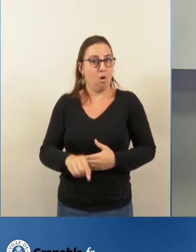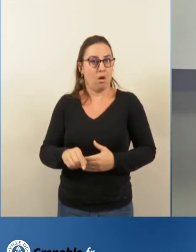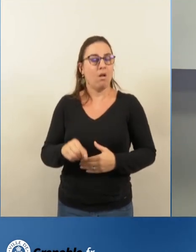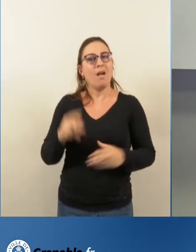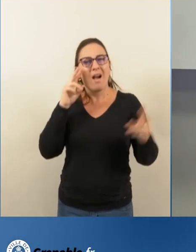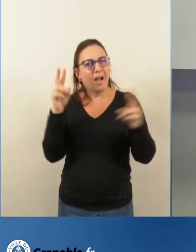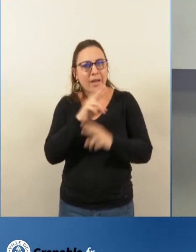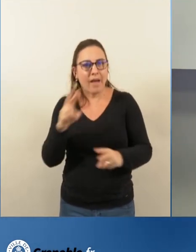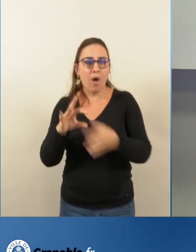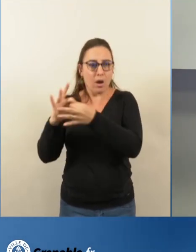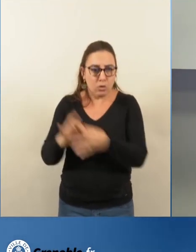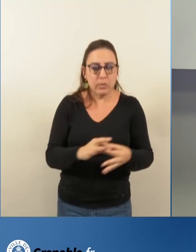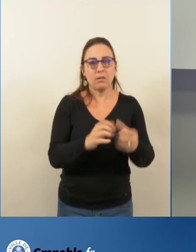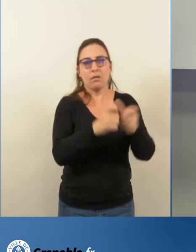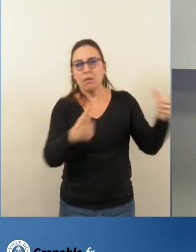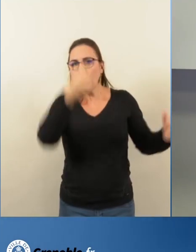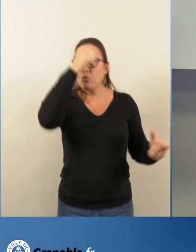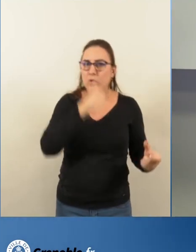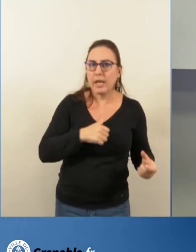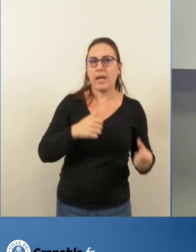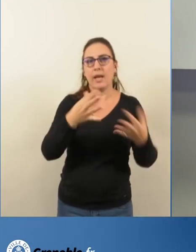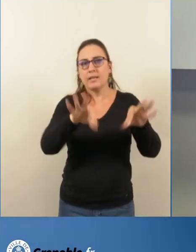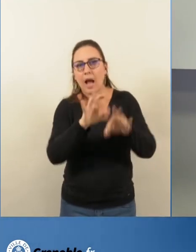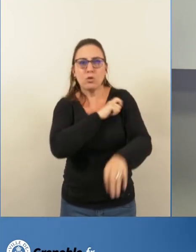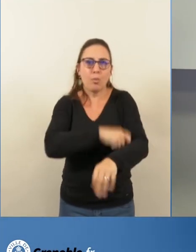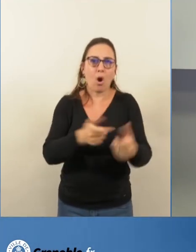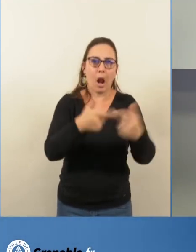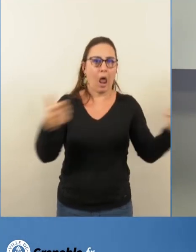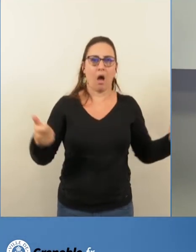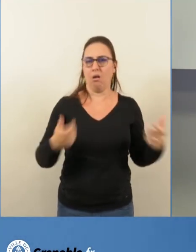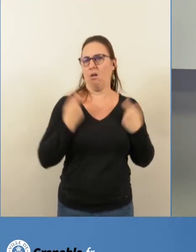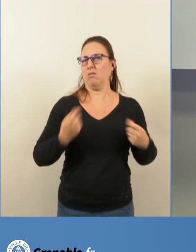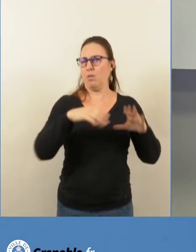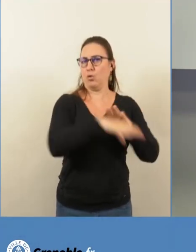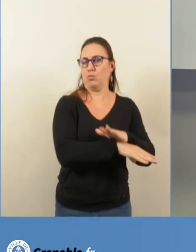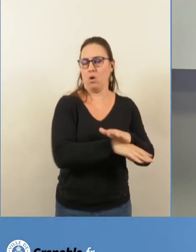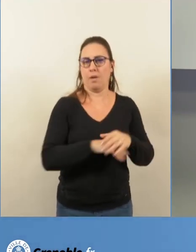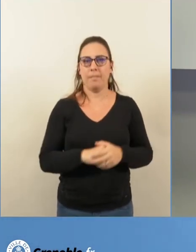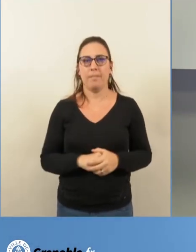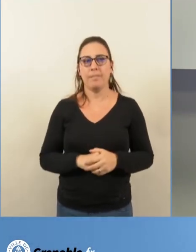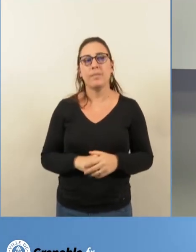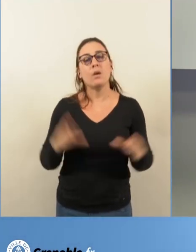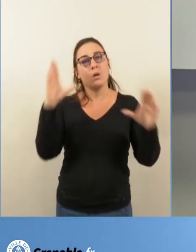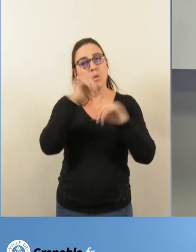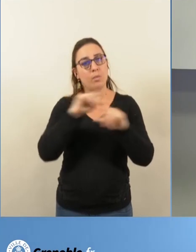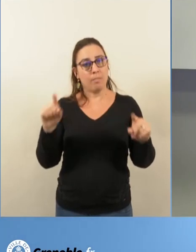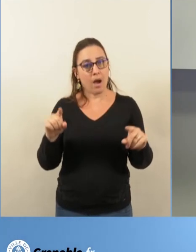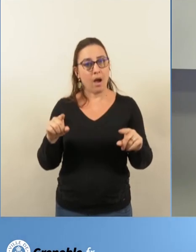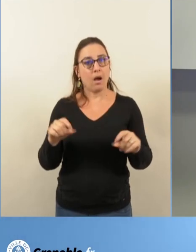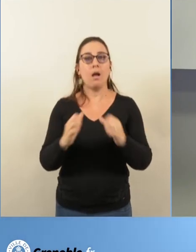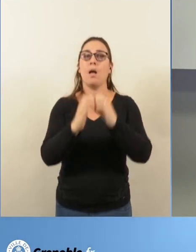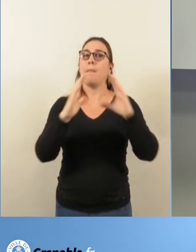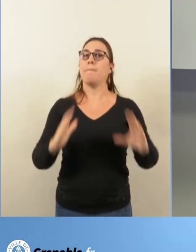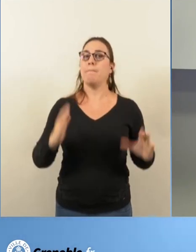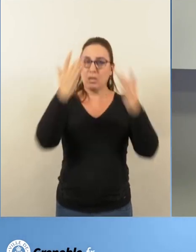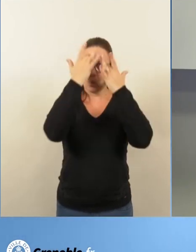transferts de charges liés aux équipements nos équipements nous les pensions moins que ça sur les équipements et rappelons que sur le la le transfert de la Maison de la culture